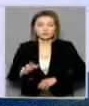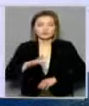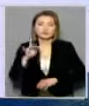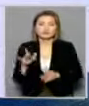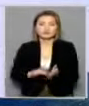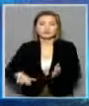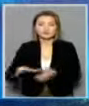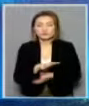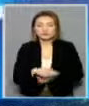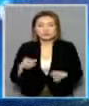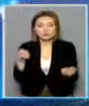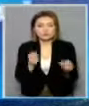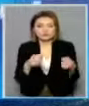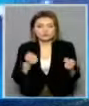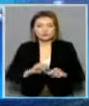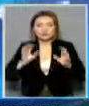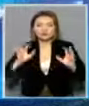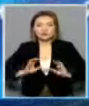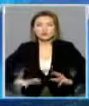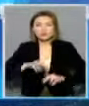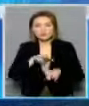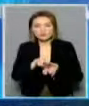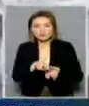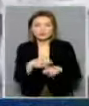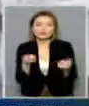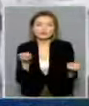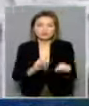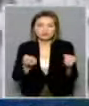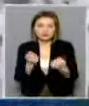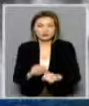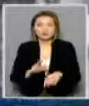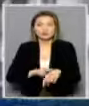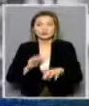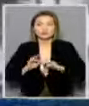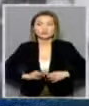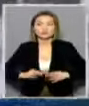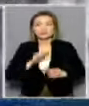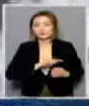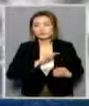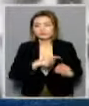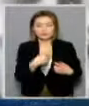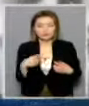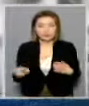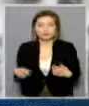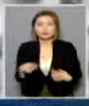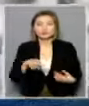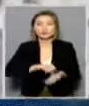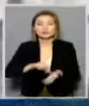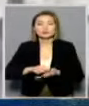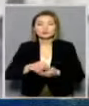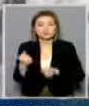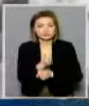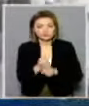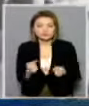Республика бойынша тонау ұрлық заңсыз қару тасымалдау құқық қорғау органдарының қызметкерлеріне және басқаларға қатысты күш